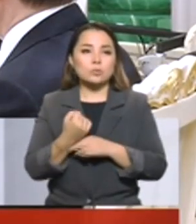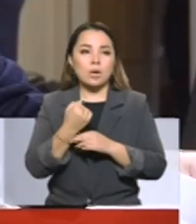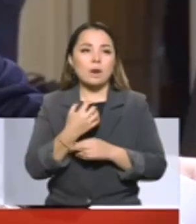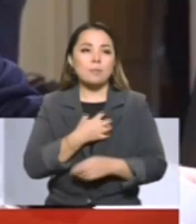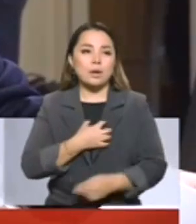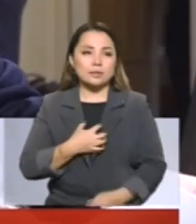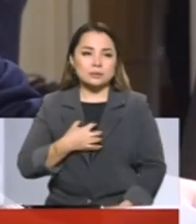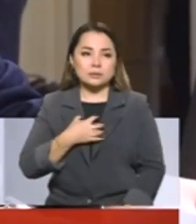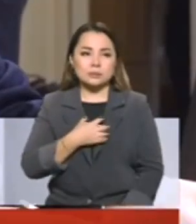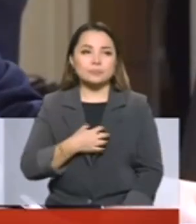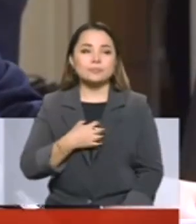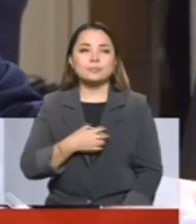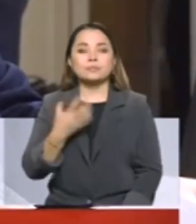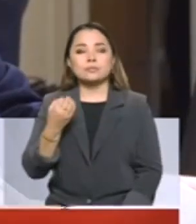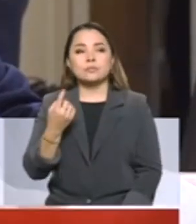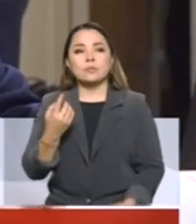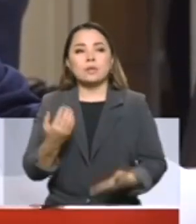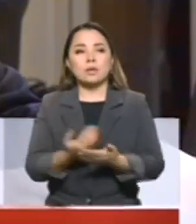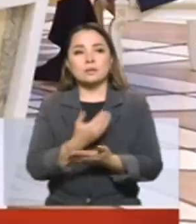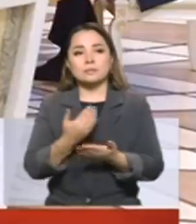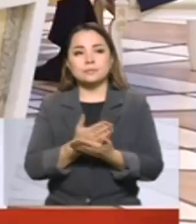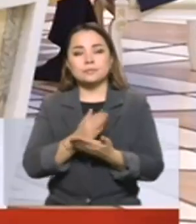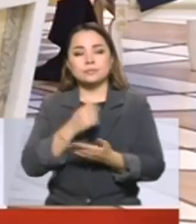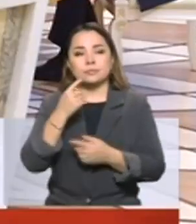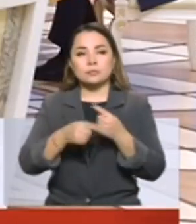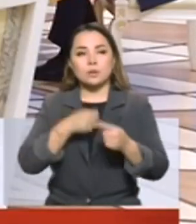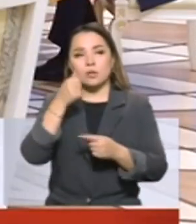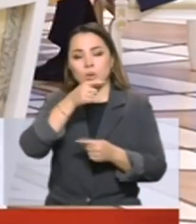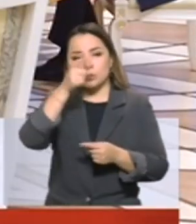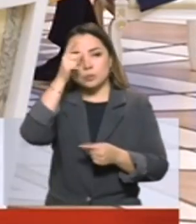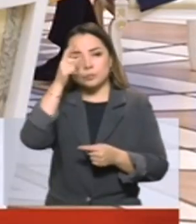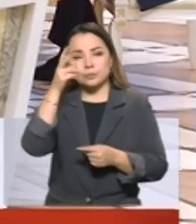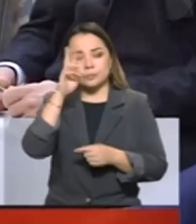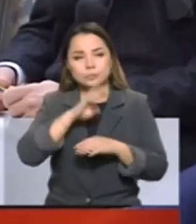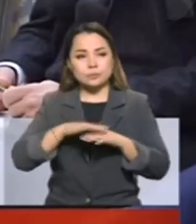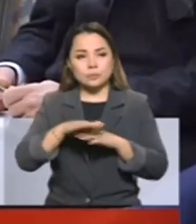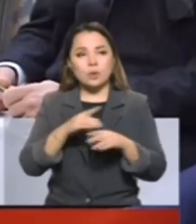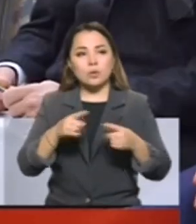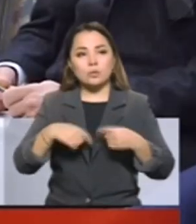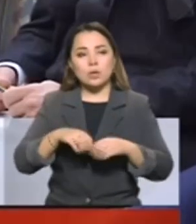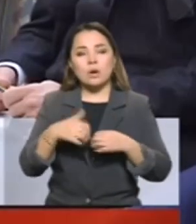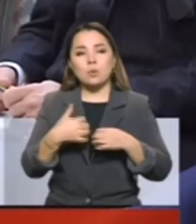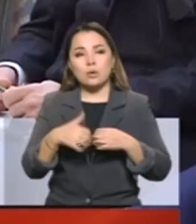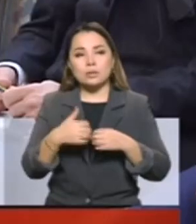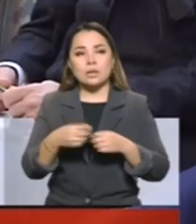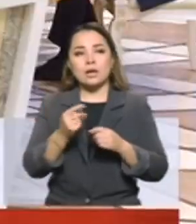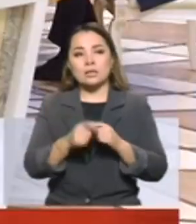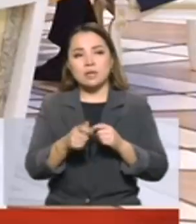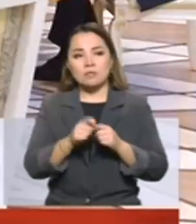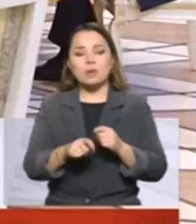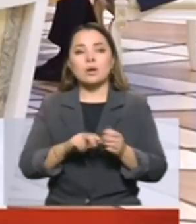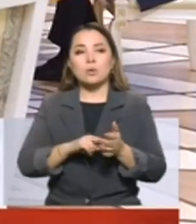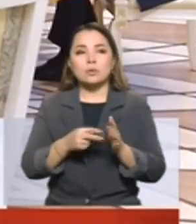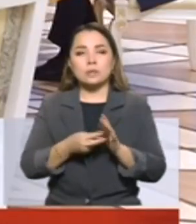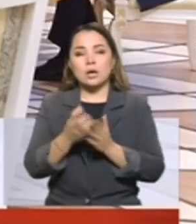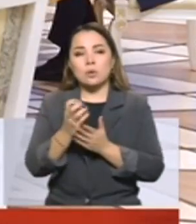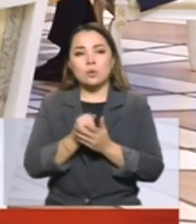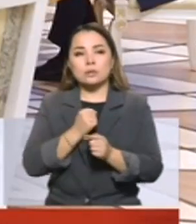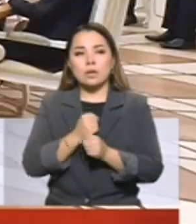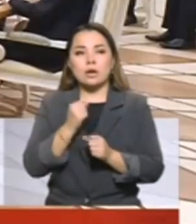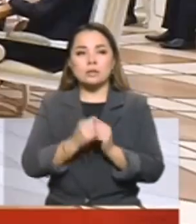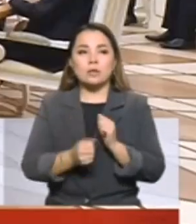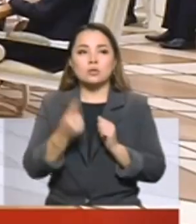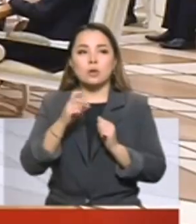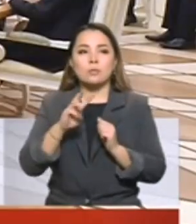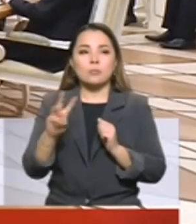маңызды. Тағы бір жаңалық. Ендігі жылдан бастап түркі ұйымына ортақ инвестициялық қор жұмысын бастайды. Оған әр ел 100